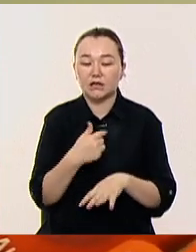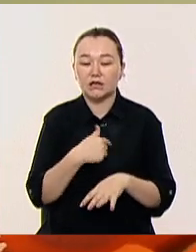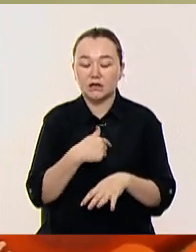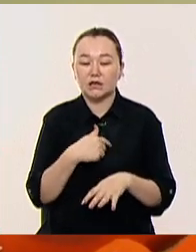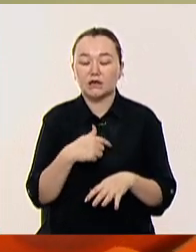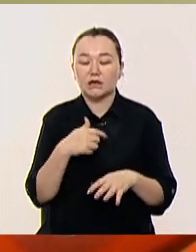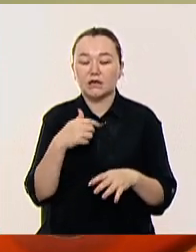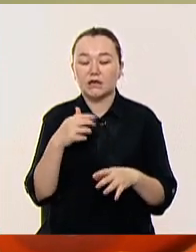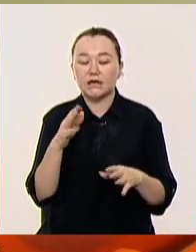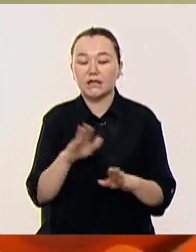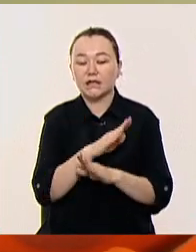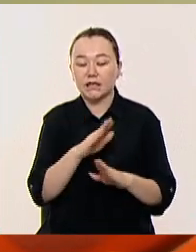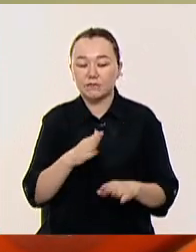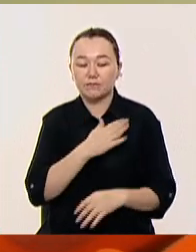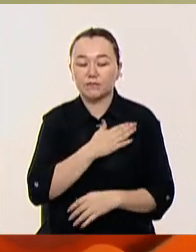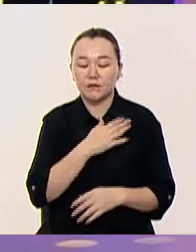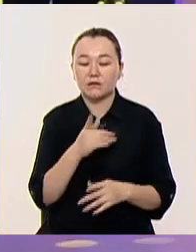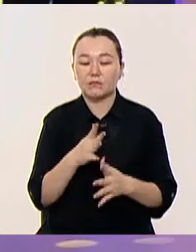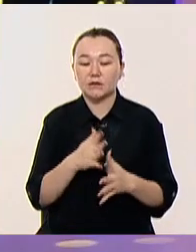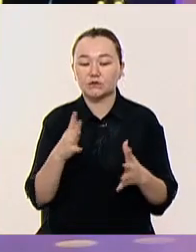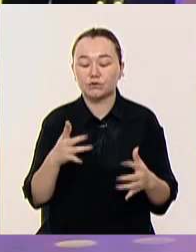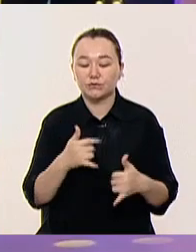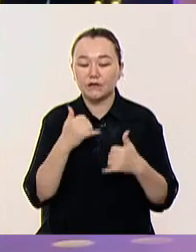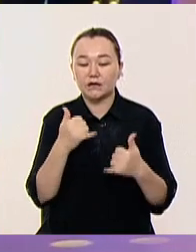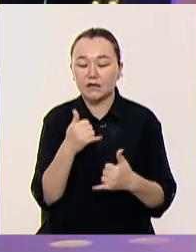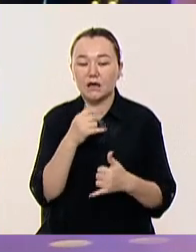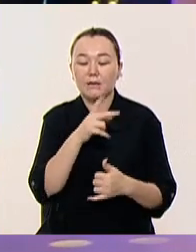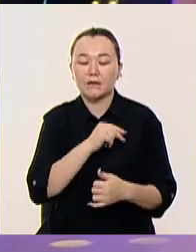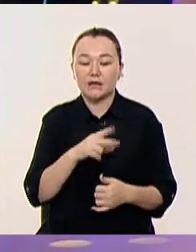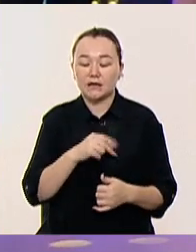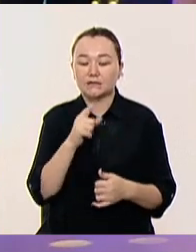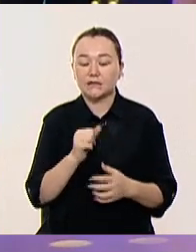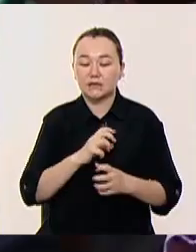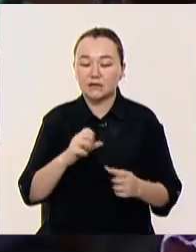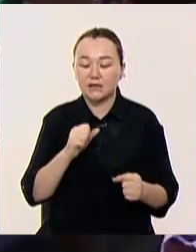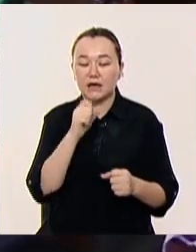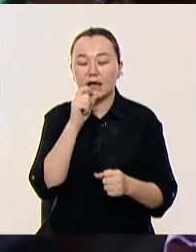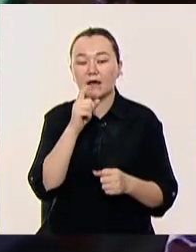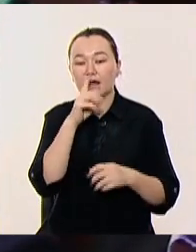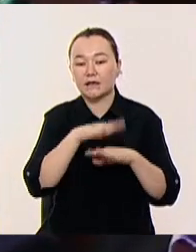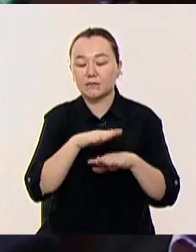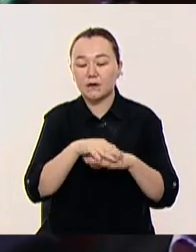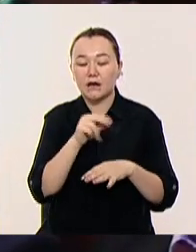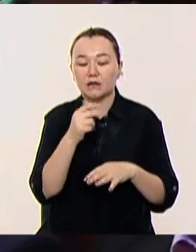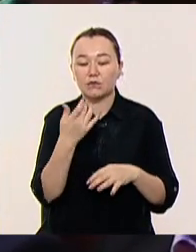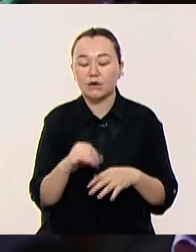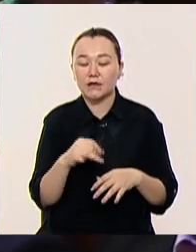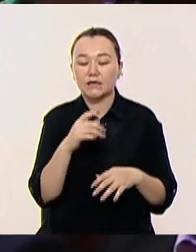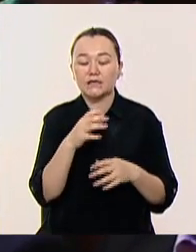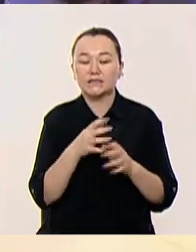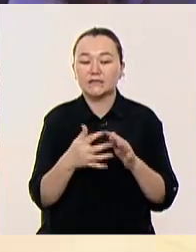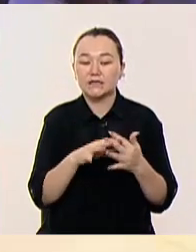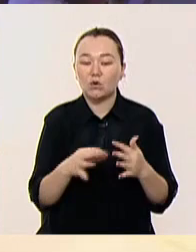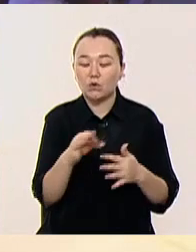гимн. Это спорту большой авторитет. Медалью Ерлигыши наградили акима Каратугайского сельского округа Руслана